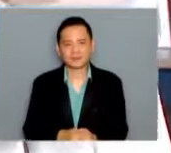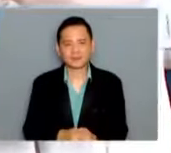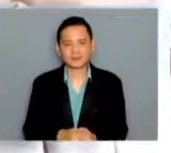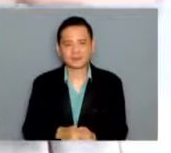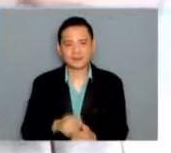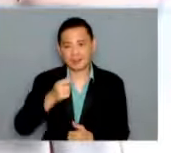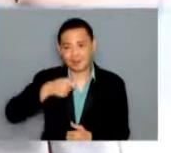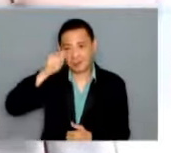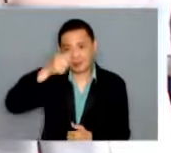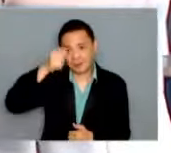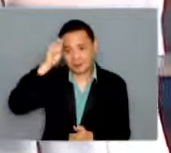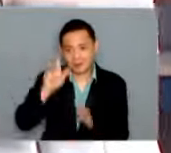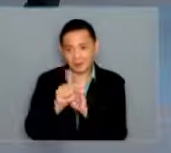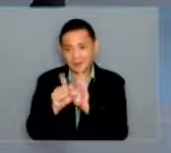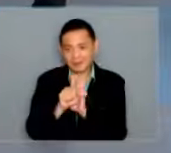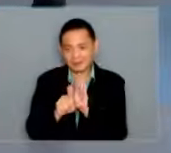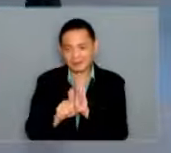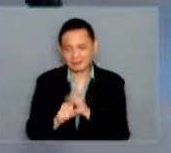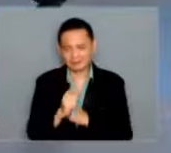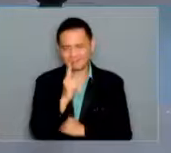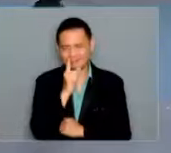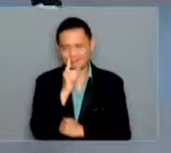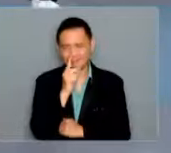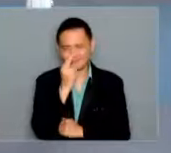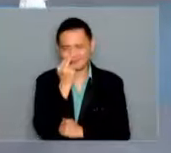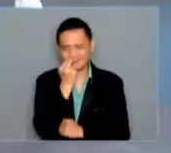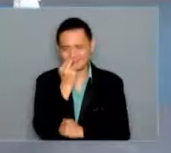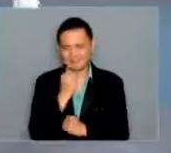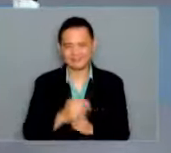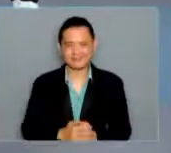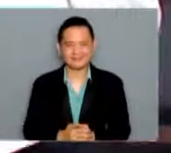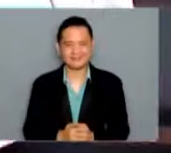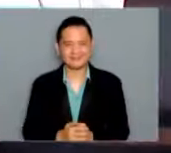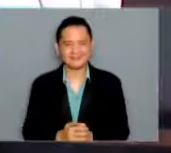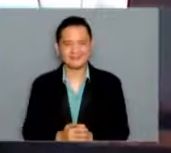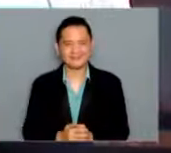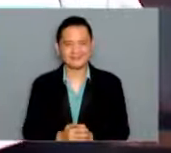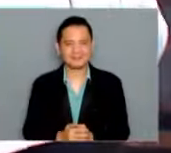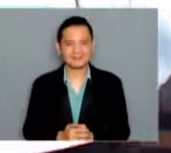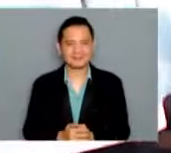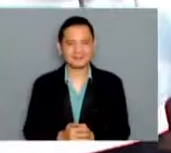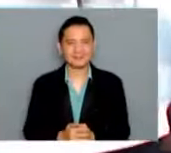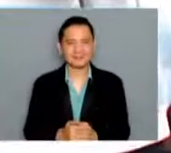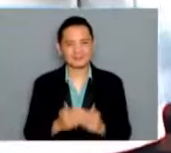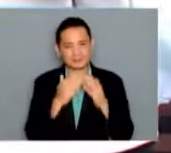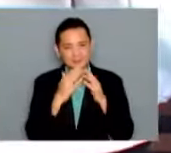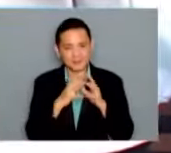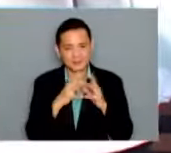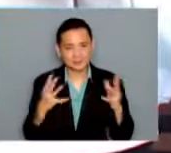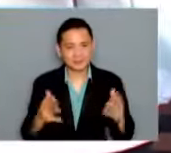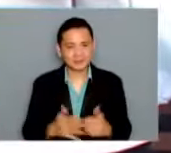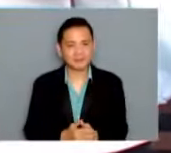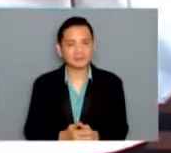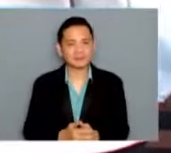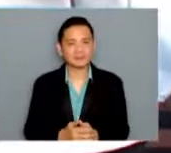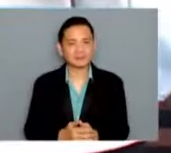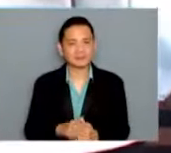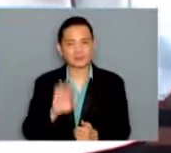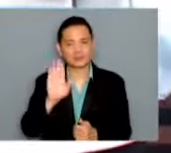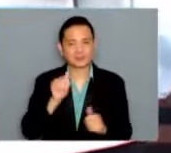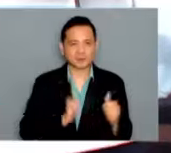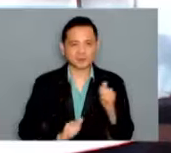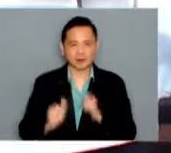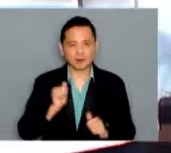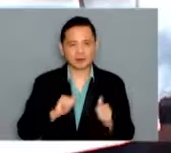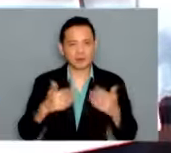diba? Hindi naman. Wait, alam mo, nakaka-excite. I'm sure there's many more for us to look forward to sa pagdating sa performances po ng Philippine